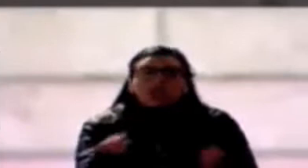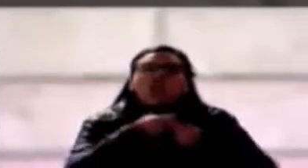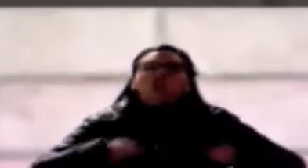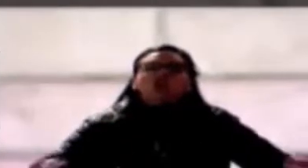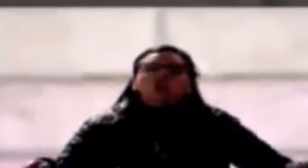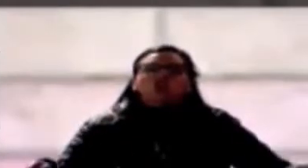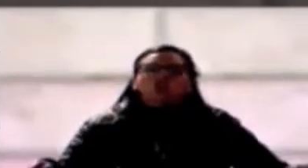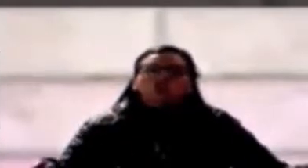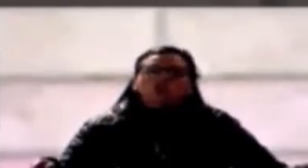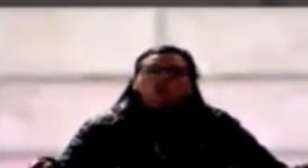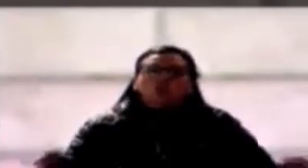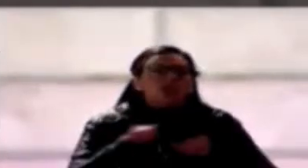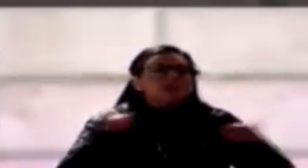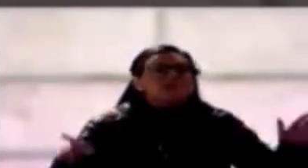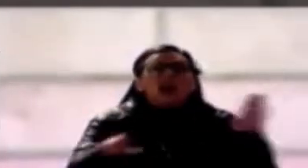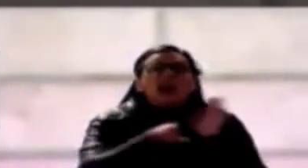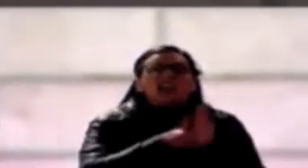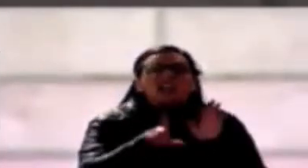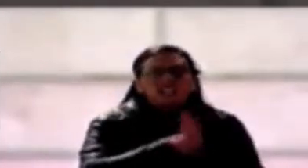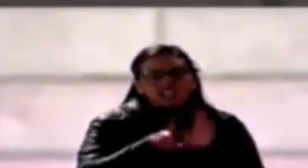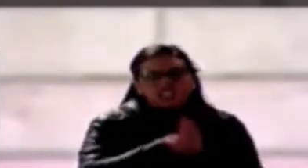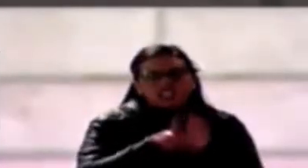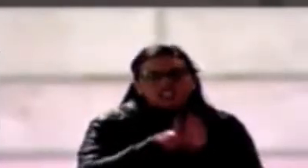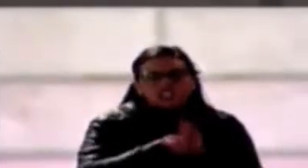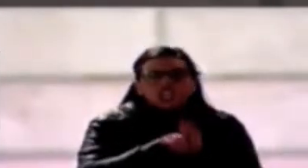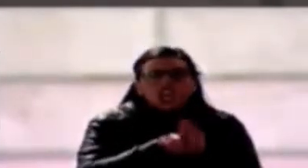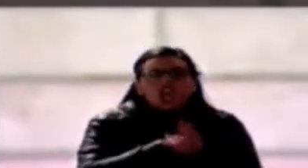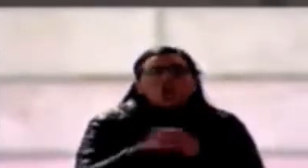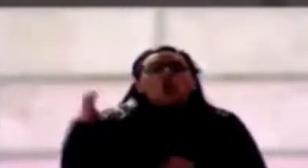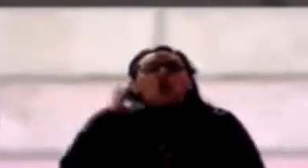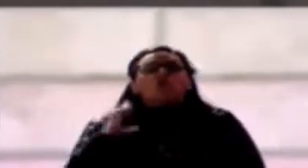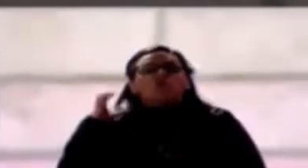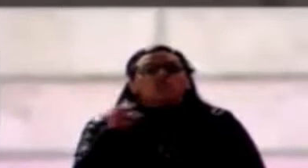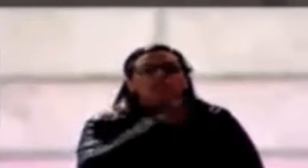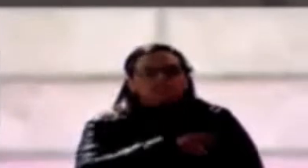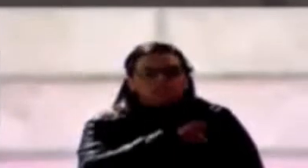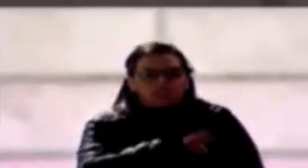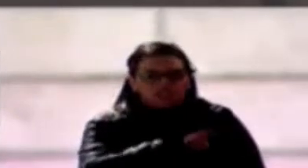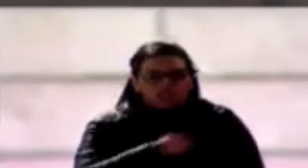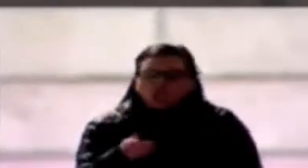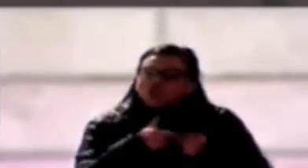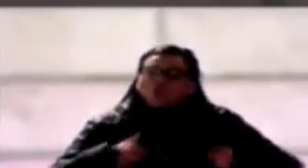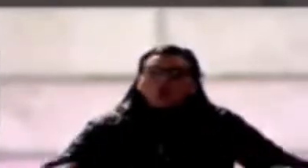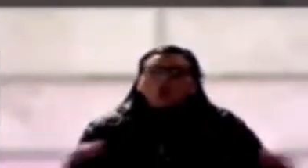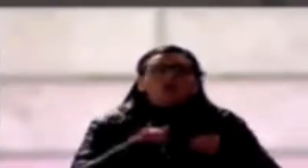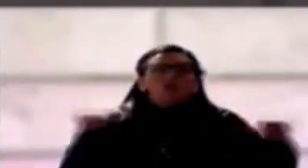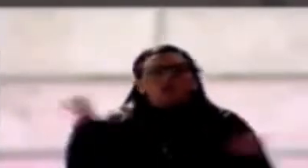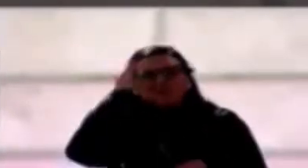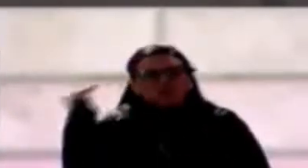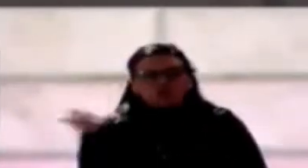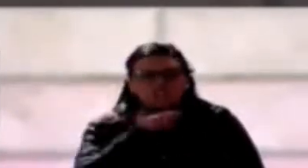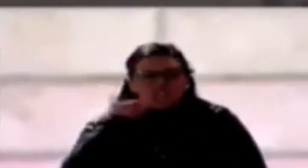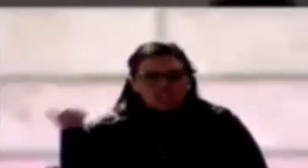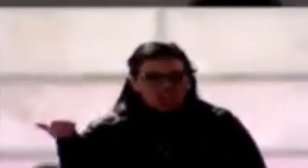non faremo mai una legge sul conflitto di interessi, noi non toglieremo mai a Berlusconi la